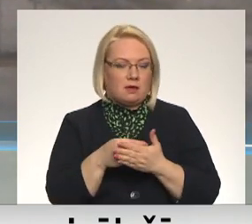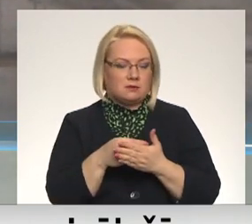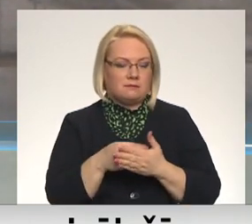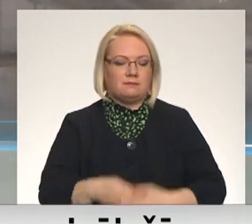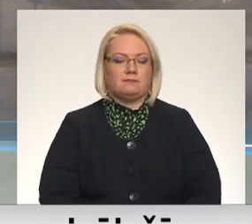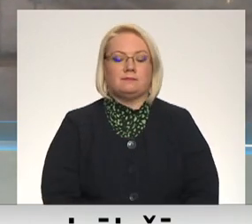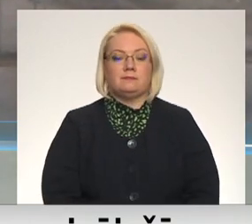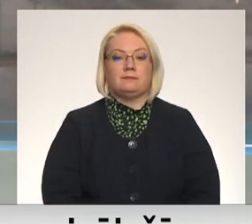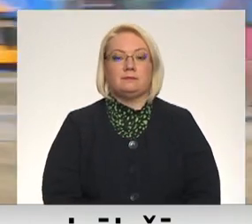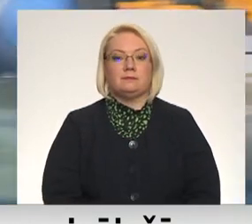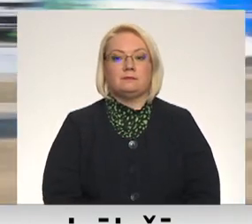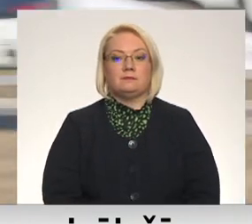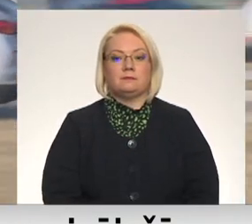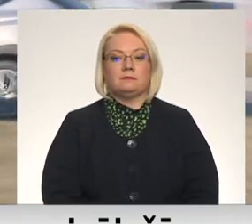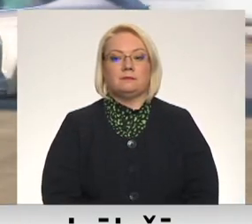Dāvids Freidenfelds.